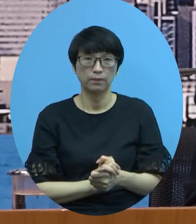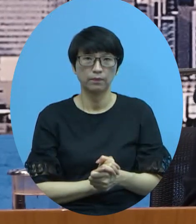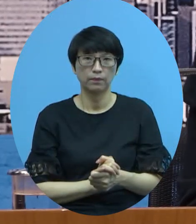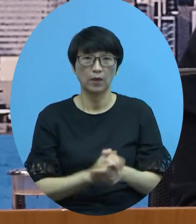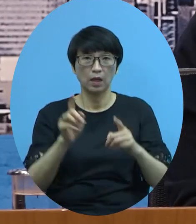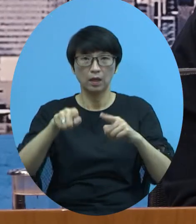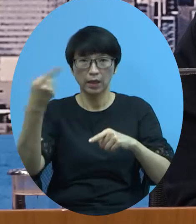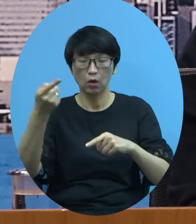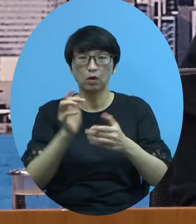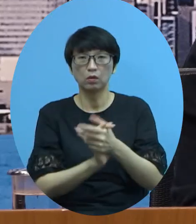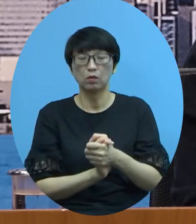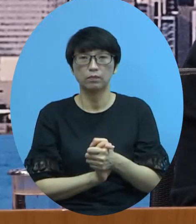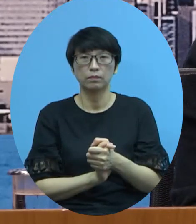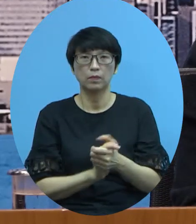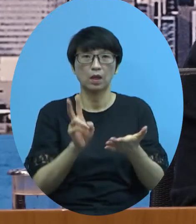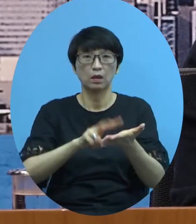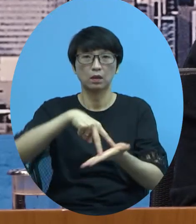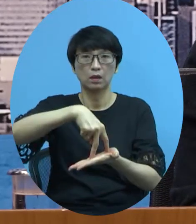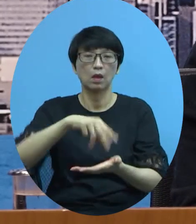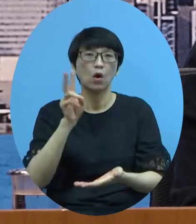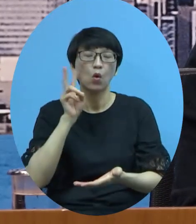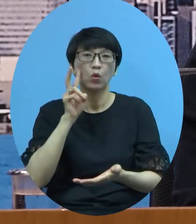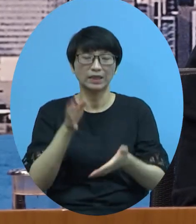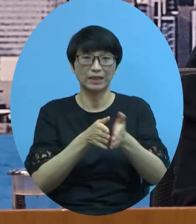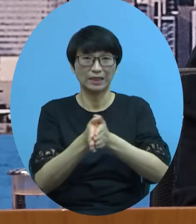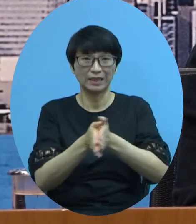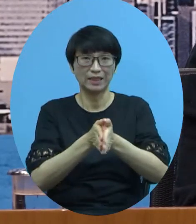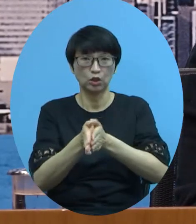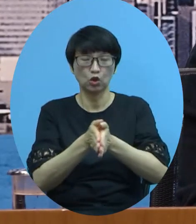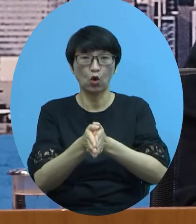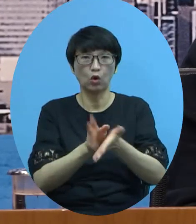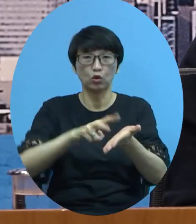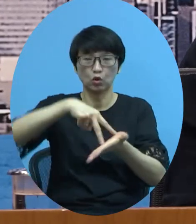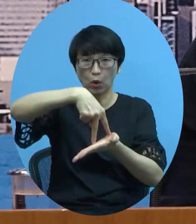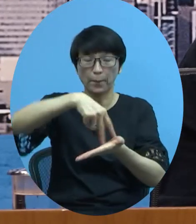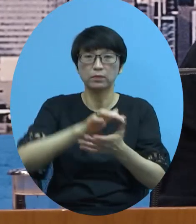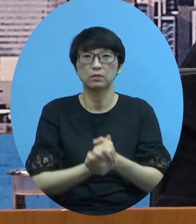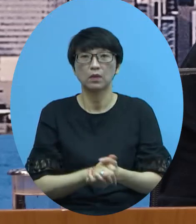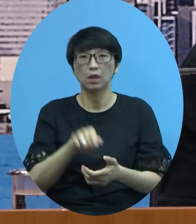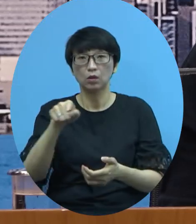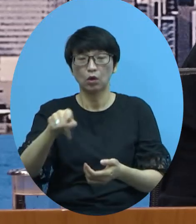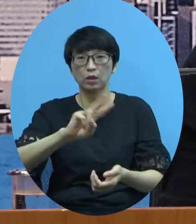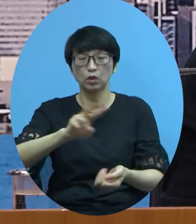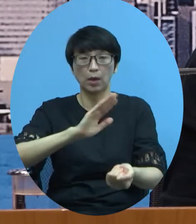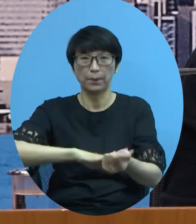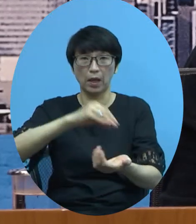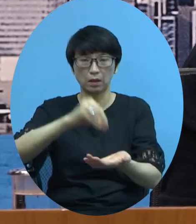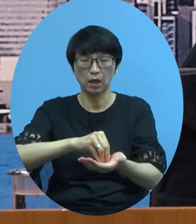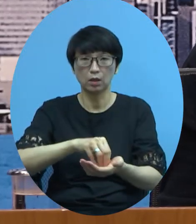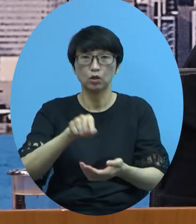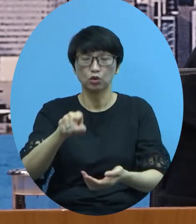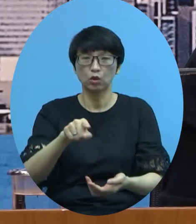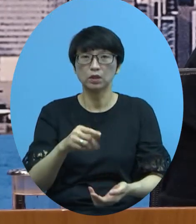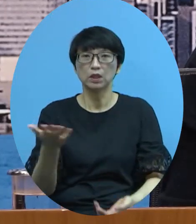即係獨立嘅好似獨立廁所嘅一個單位一個人士，咁佢嗰個都係一個確診，所以我哋當時咧都落過